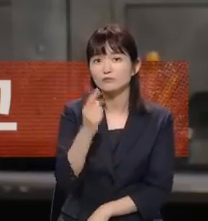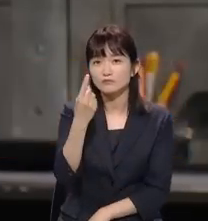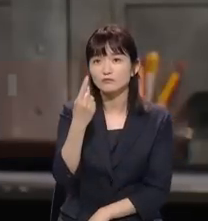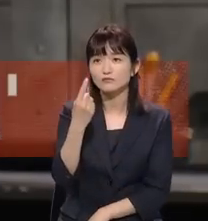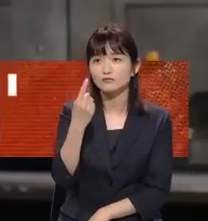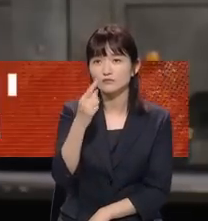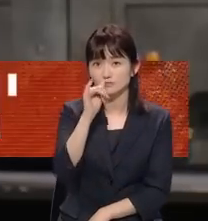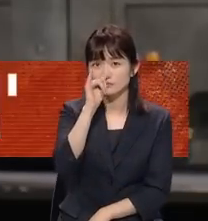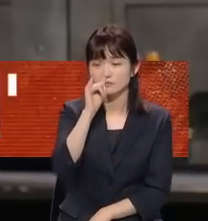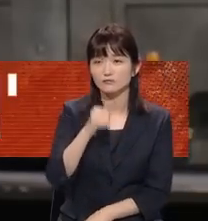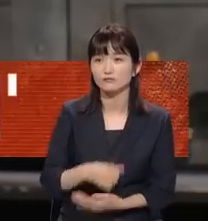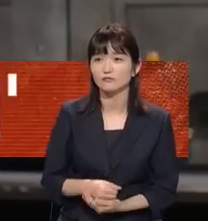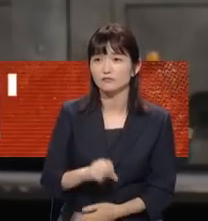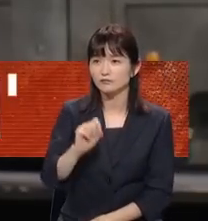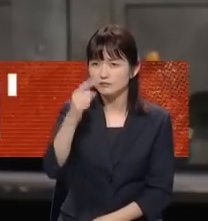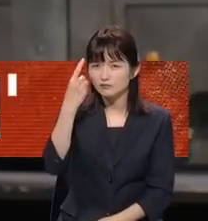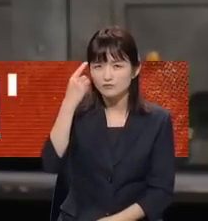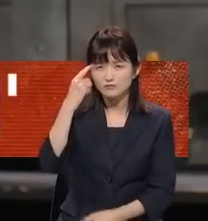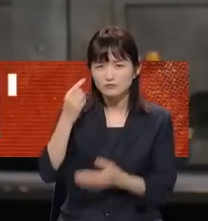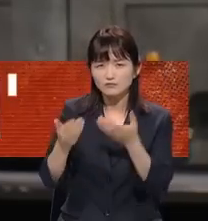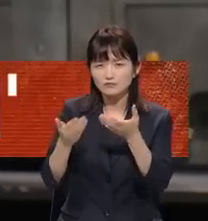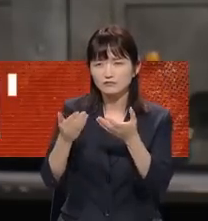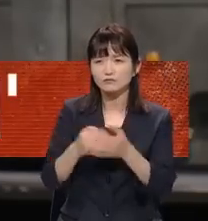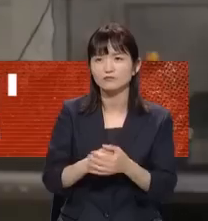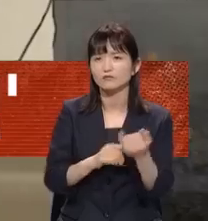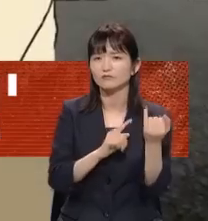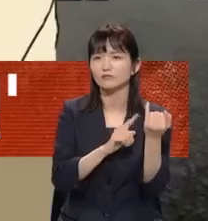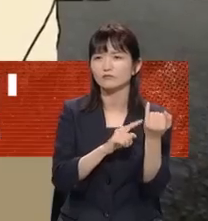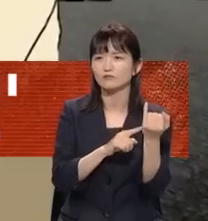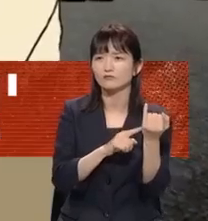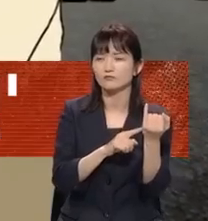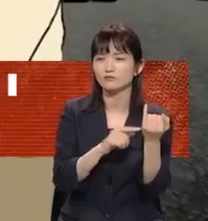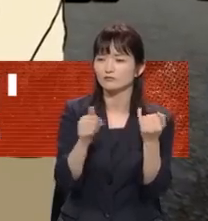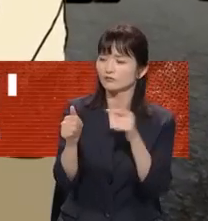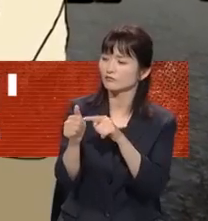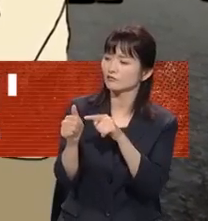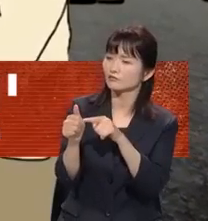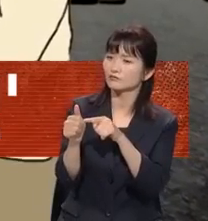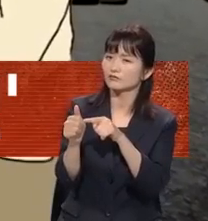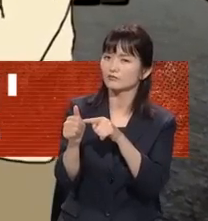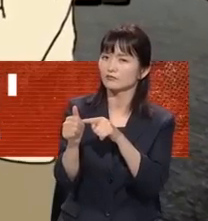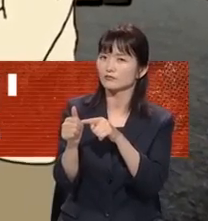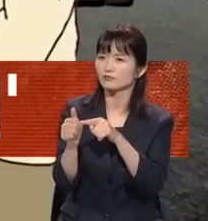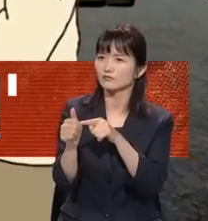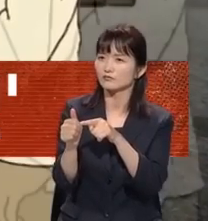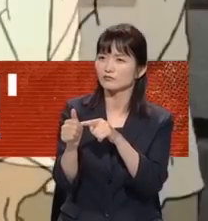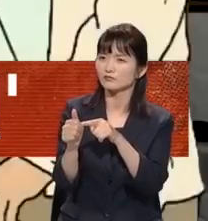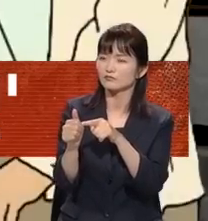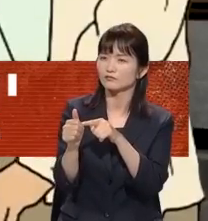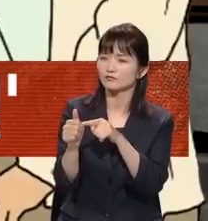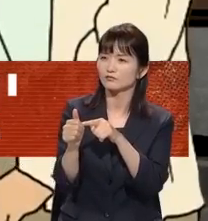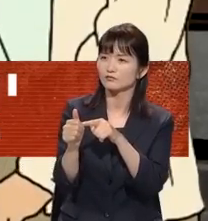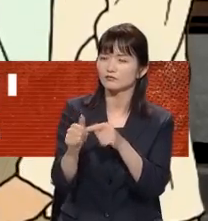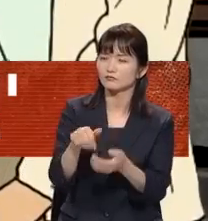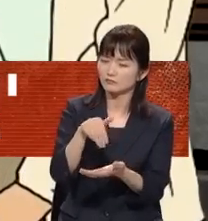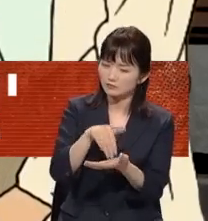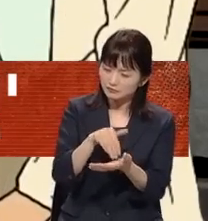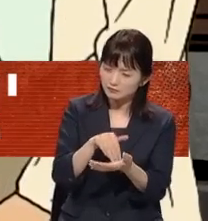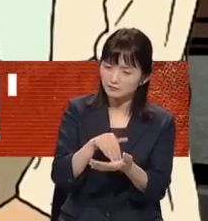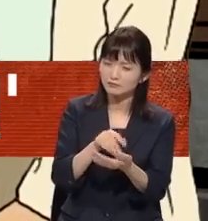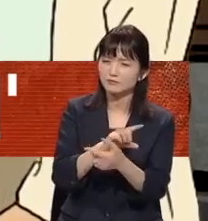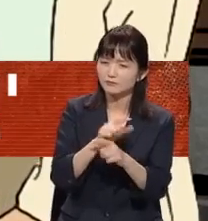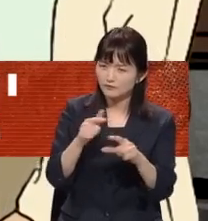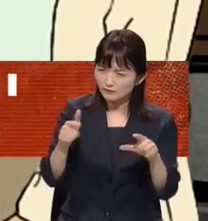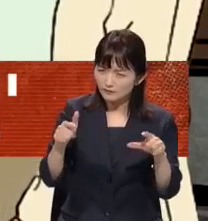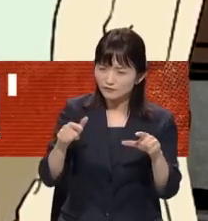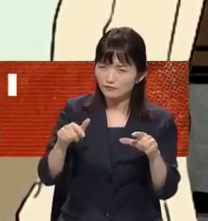있었을 것이고 그 원인을 판단했을 것이고이 여성이이 남성에게 했던 뭐 반성이나 아니면 여러 가지의 범행